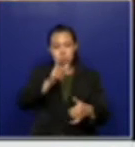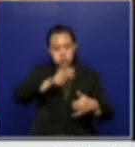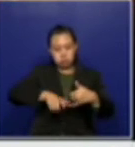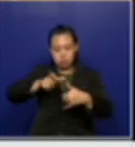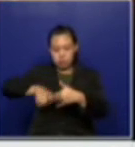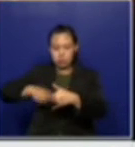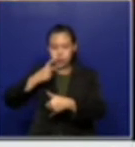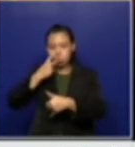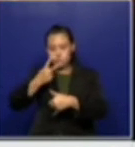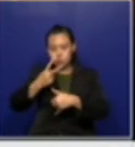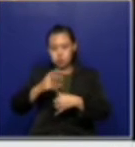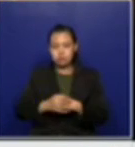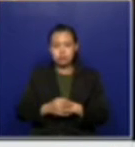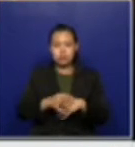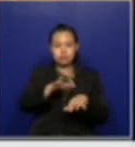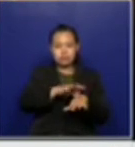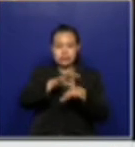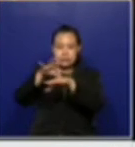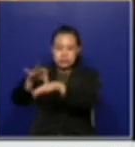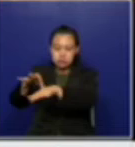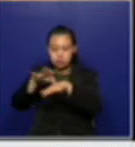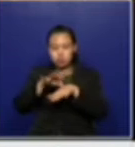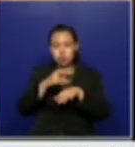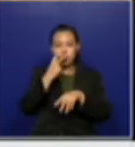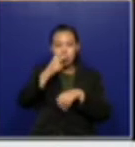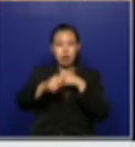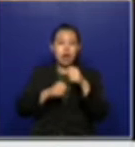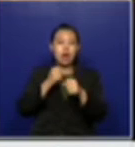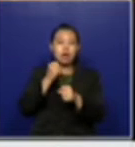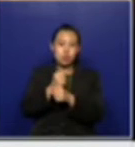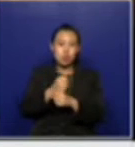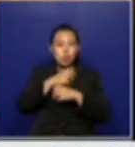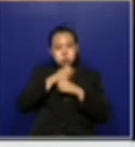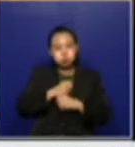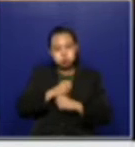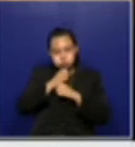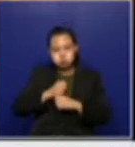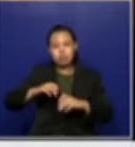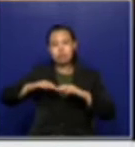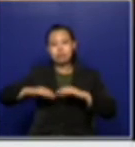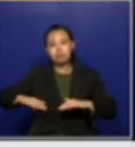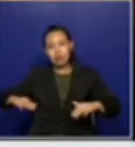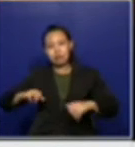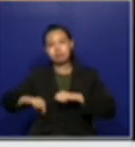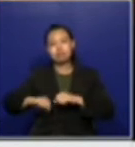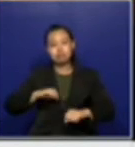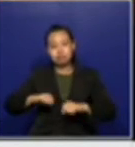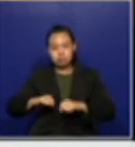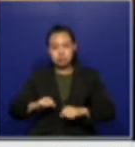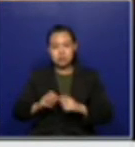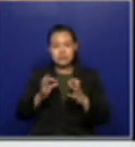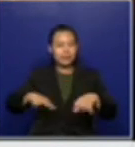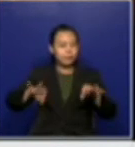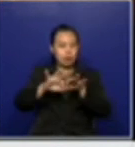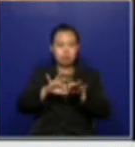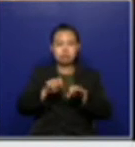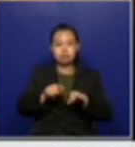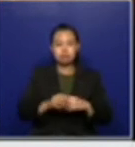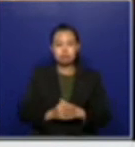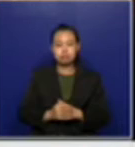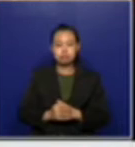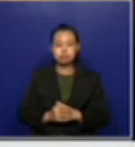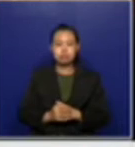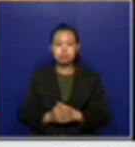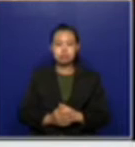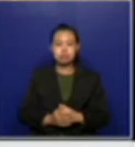การแต่งตั้งโยกย้ายคำนึงถึงอาวุโสและความสามารถปรับปรุงกฎหมายรัฐธรรมนูญกำหนด